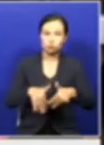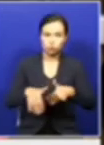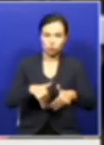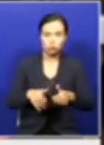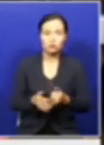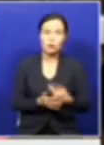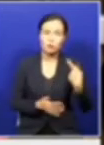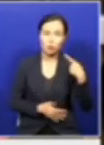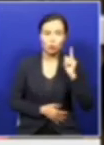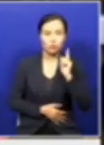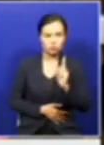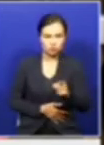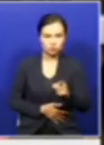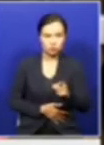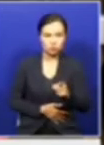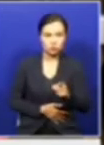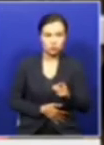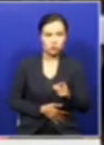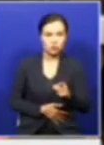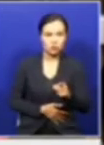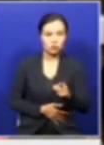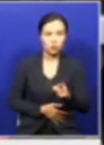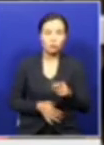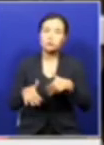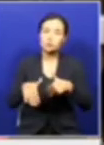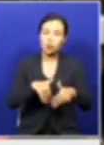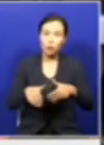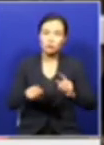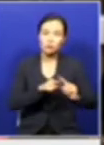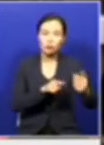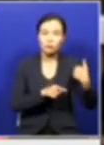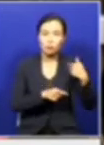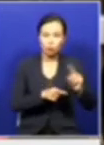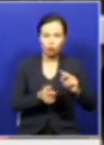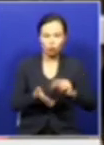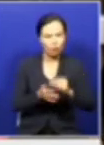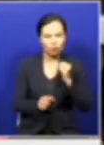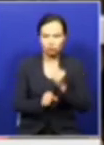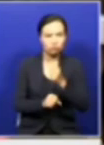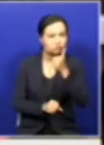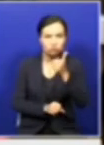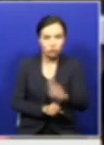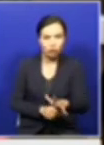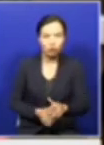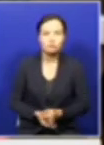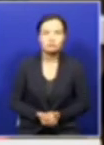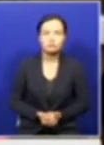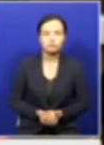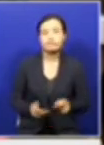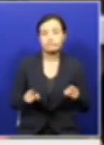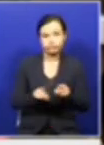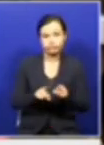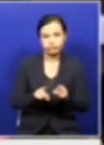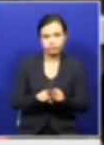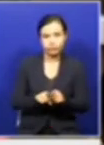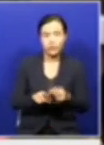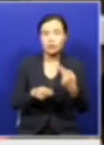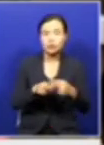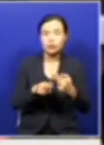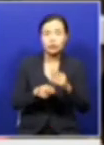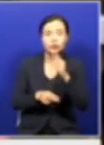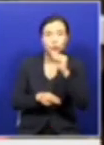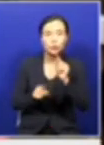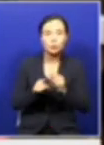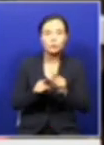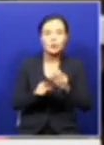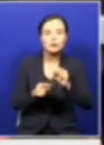ให้เกิดประโยชน์ที่แท้จริงกับพี่น้องประชาชนนั้นมันจะเป็นไปไม่ได้ก็เหมือนกับขออนุญาตเอ่ยนามที่ท่านสาธิตพู